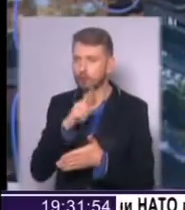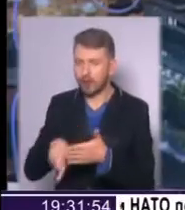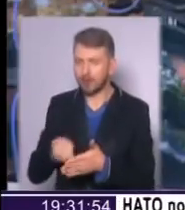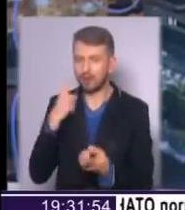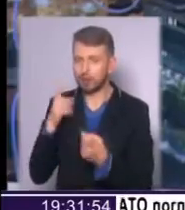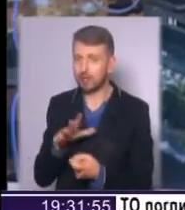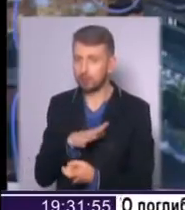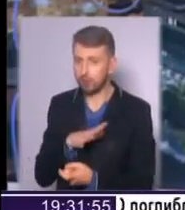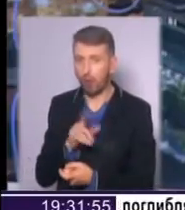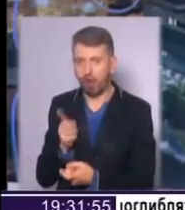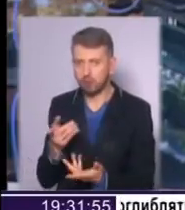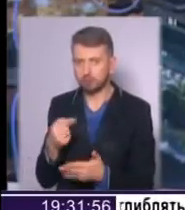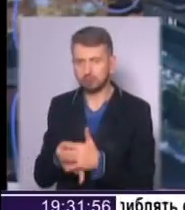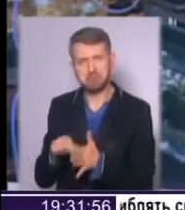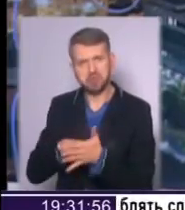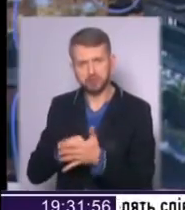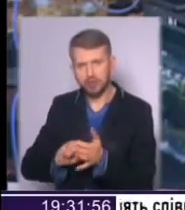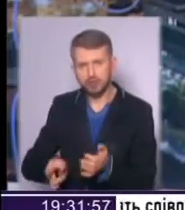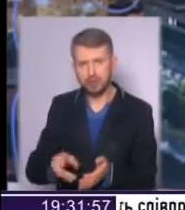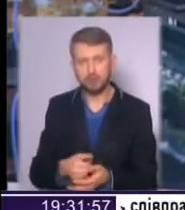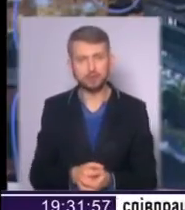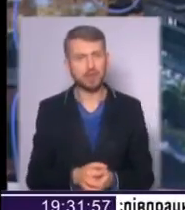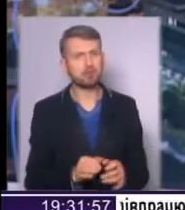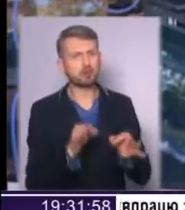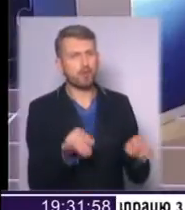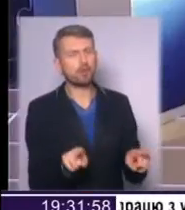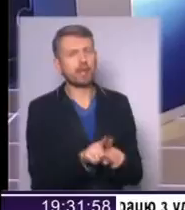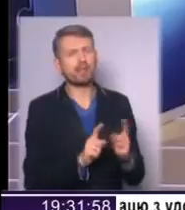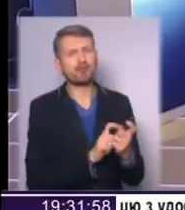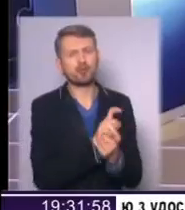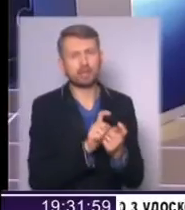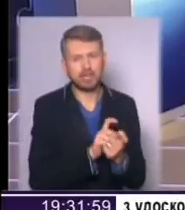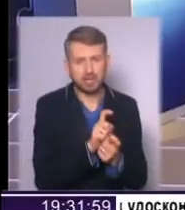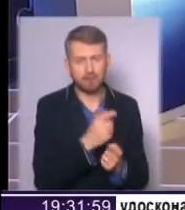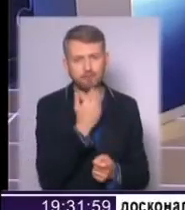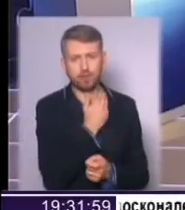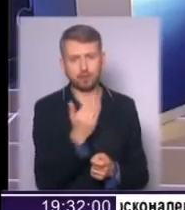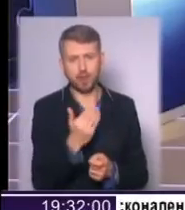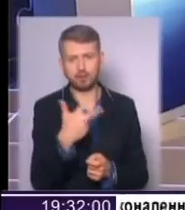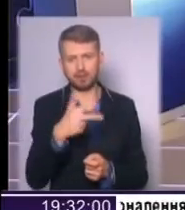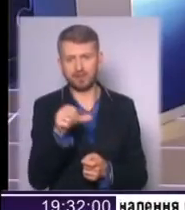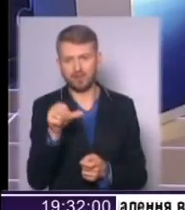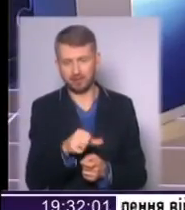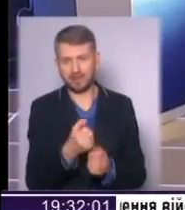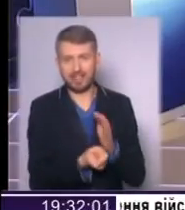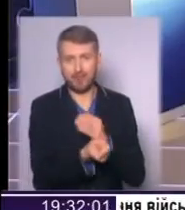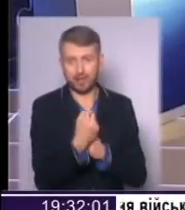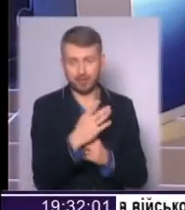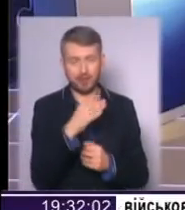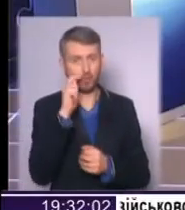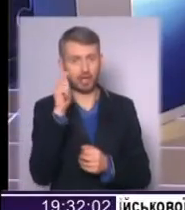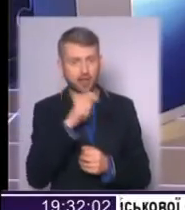але диму-то без вогню не буває, як думаєте? Ну, безумовно, такі чутки в останні півгодини з'явилися в